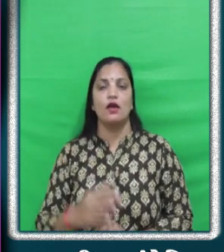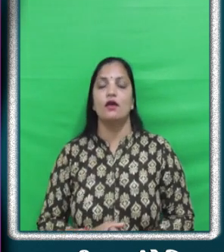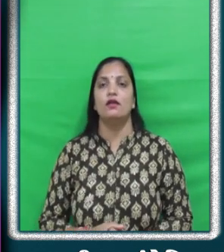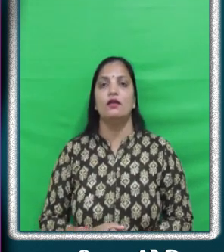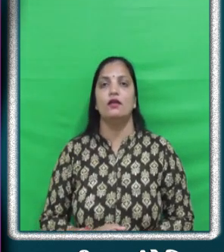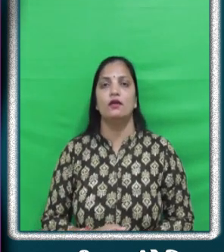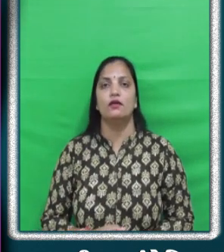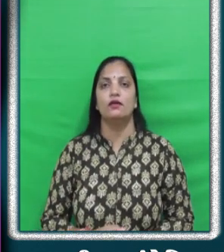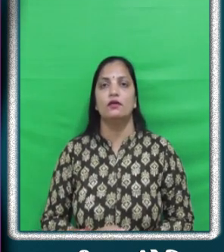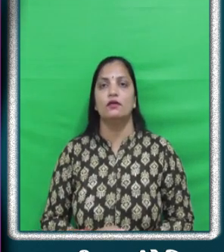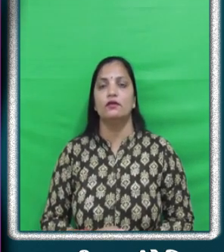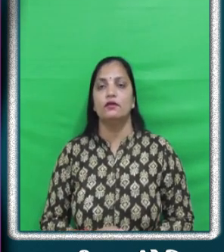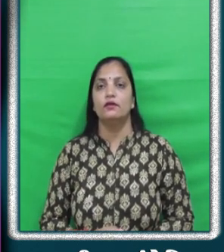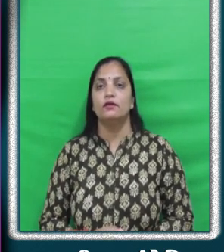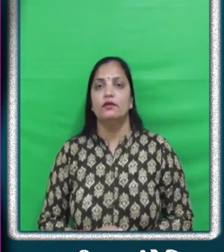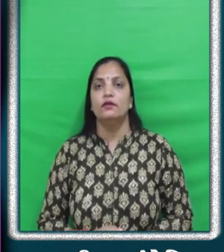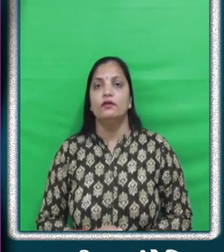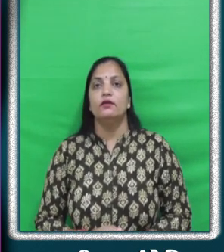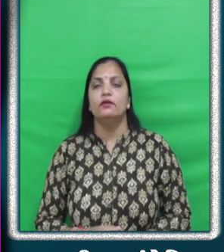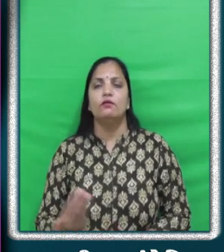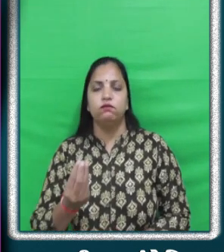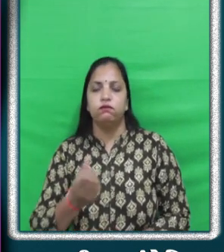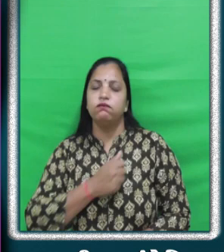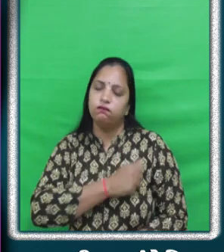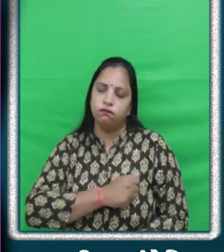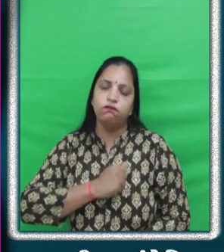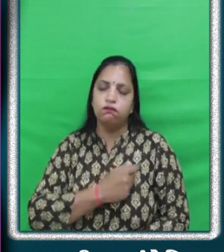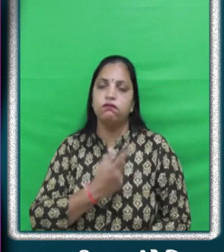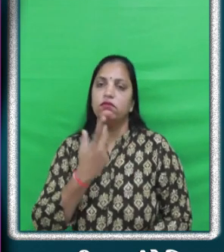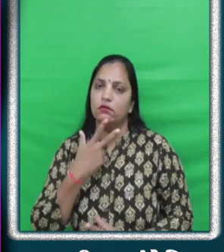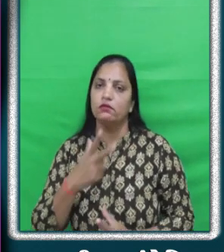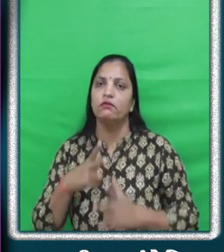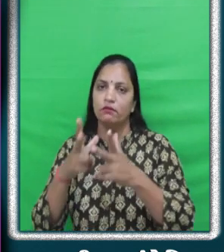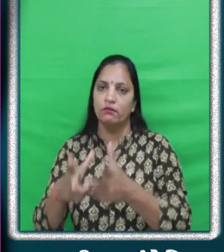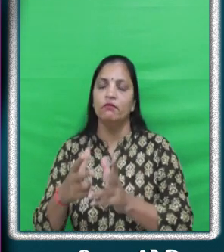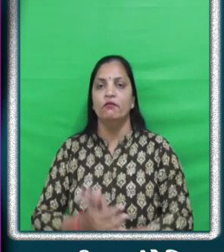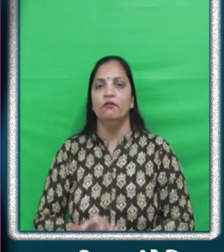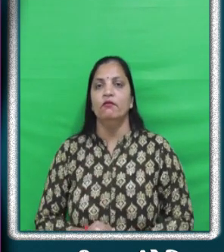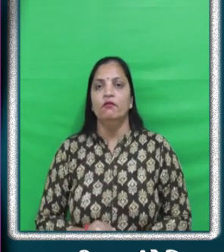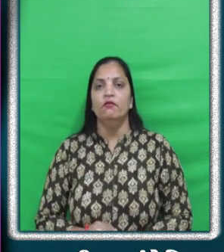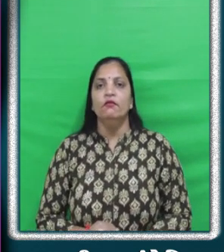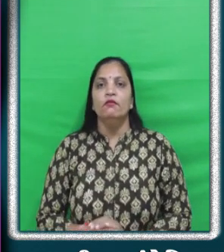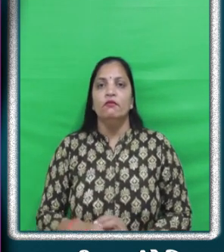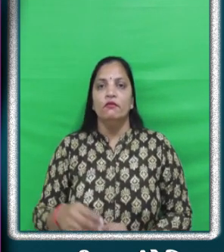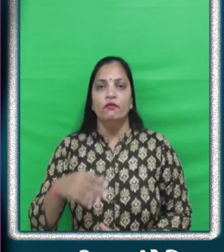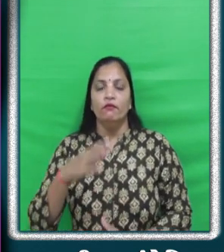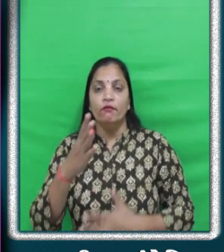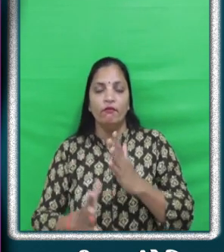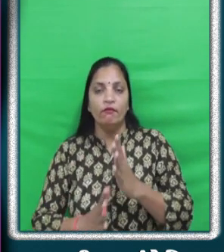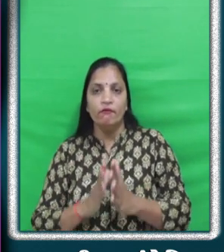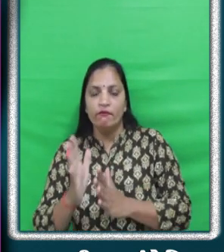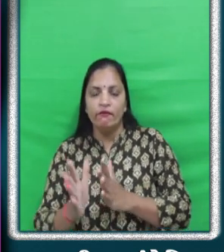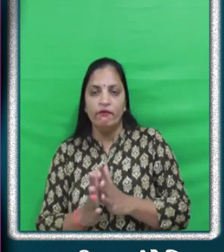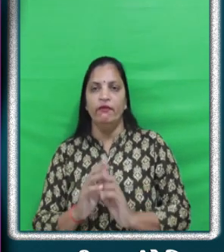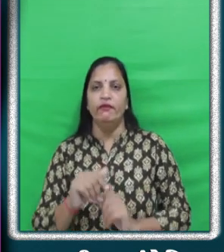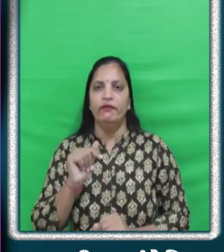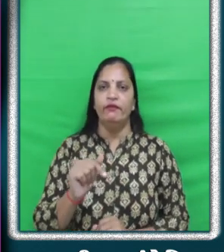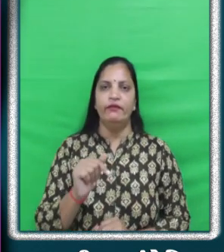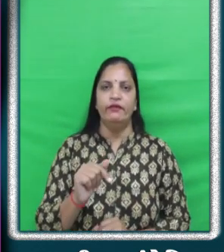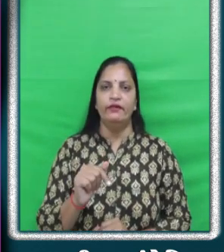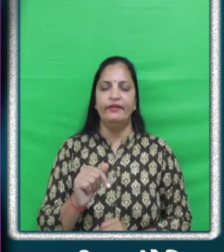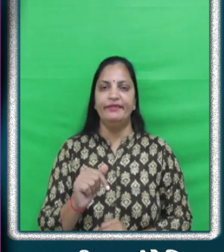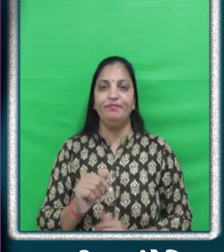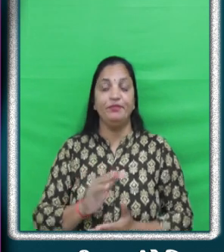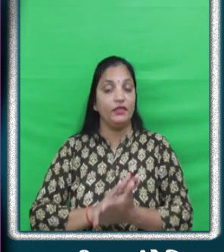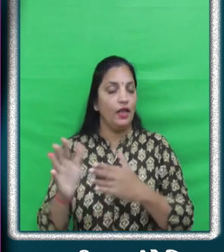આપણે કેવલ મને નો મેમ સોરી કહે છે તો કશો વાંધો નહીં. આજે જ્યારે પણ હવે શનિ રવિ આવે છે તો ટાઈમ